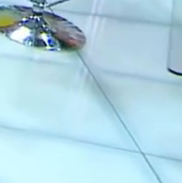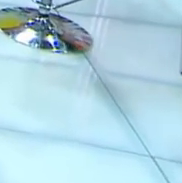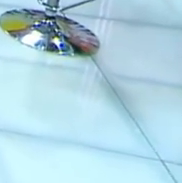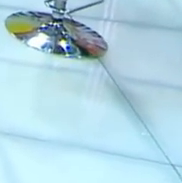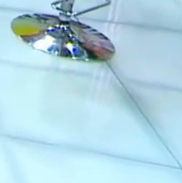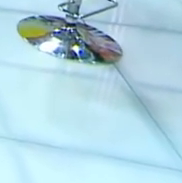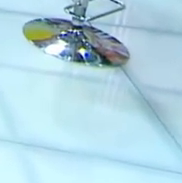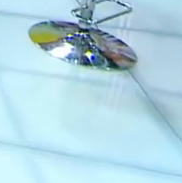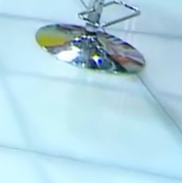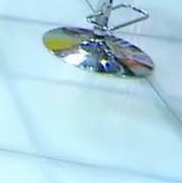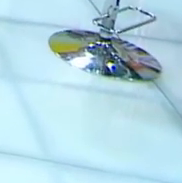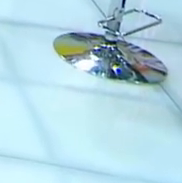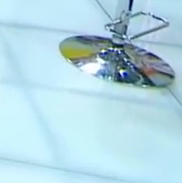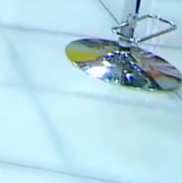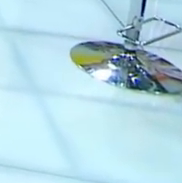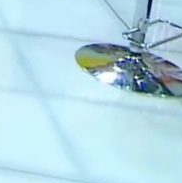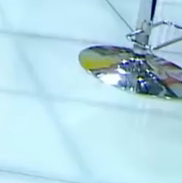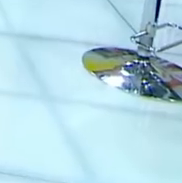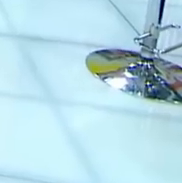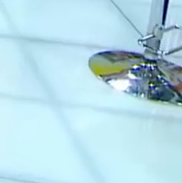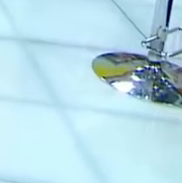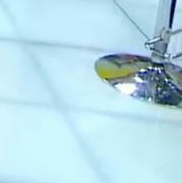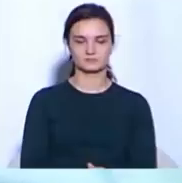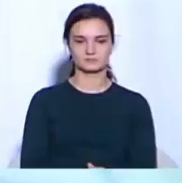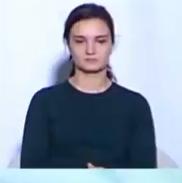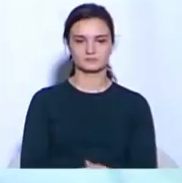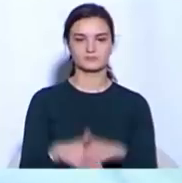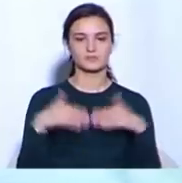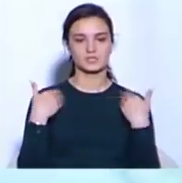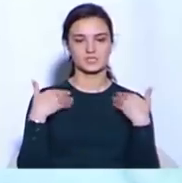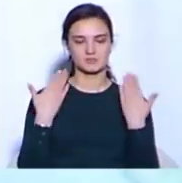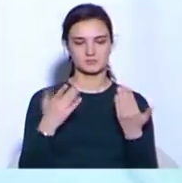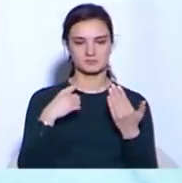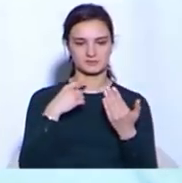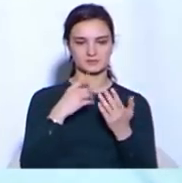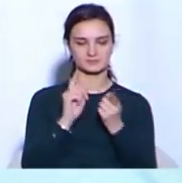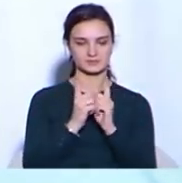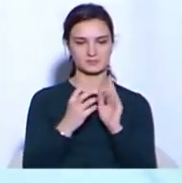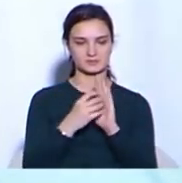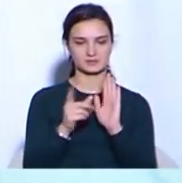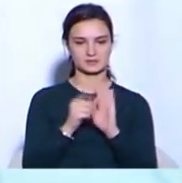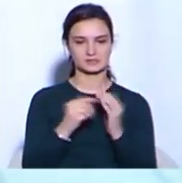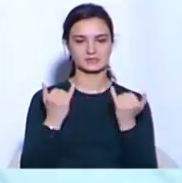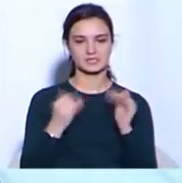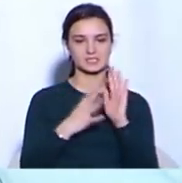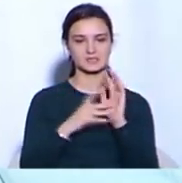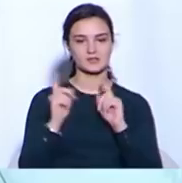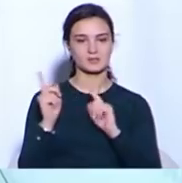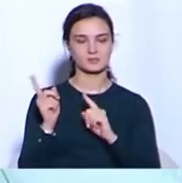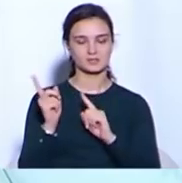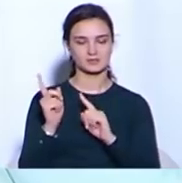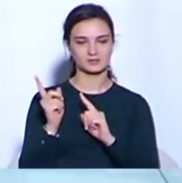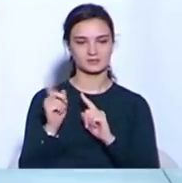დილამშვიდობისა. ეს საქართველოს პირველი არქია, თქვენ უყურებთ გადაცემას პირადი ექიმი მარი მალაზონია სურდო თარგმანით. დღეს 9